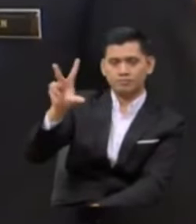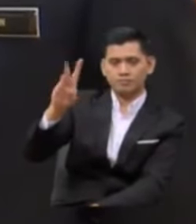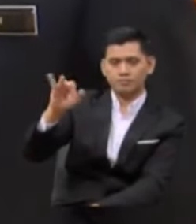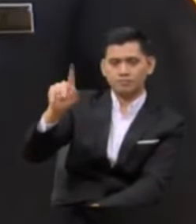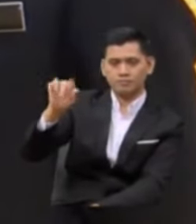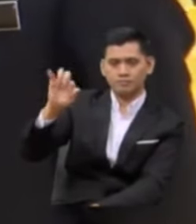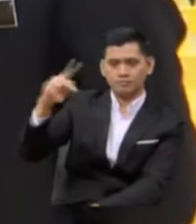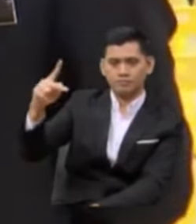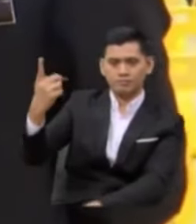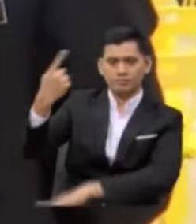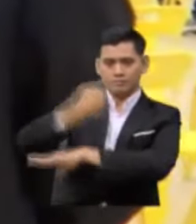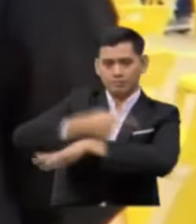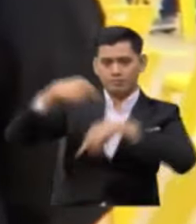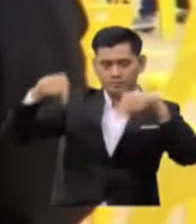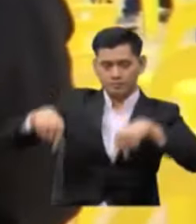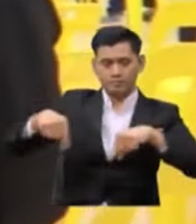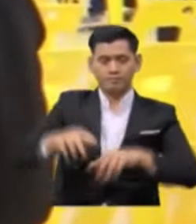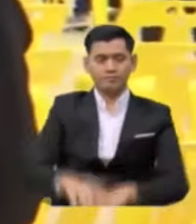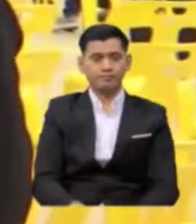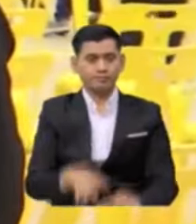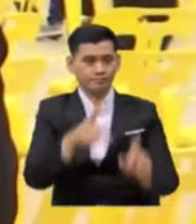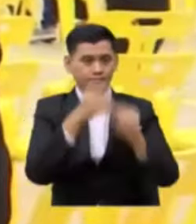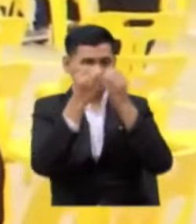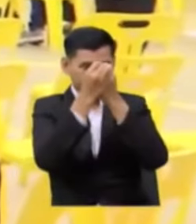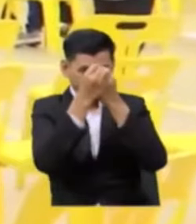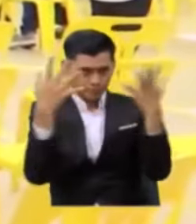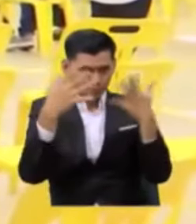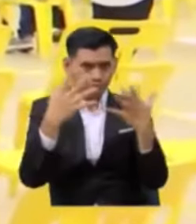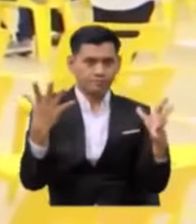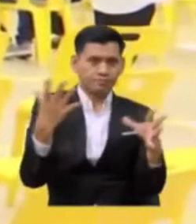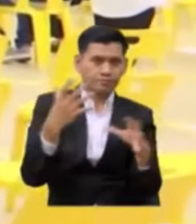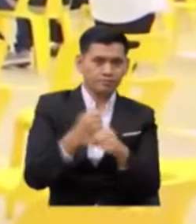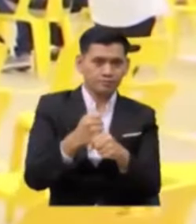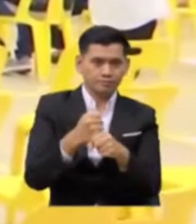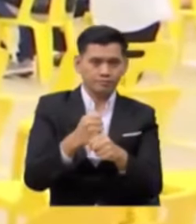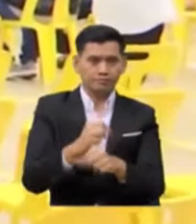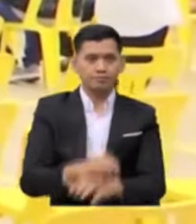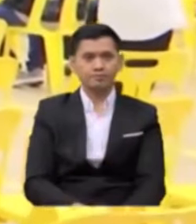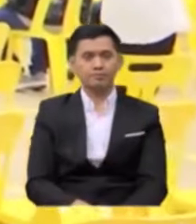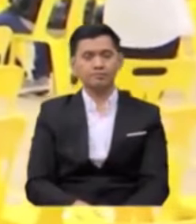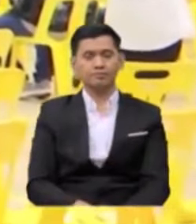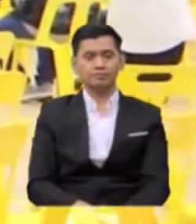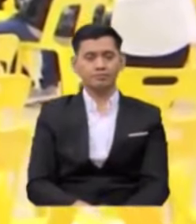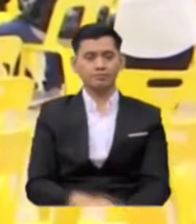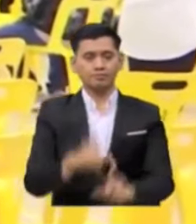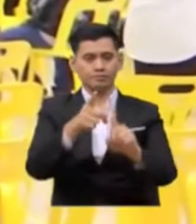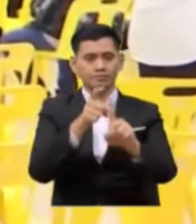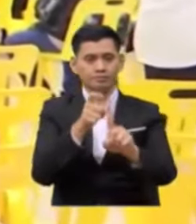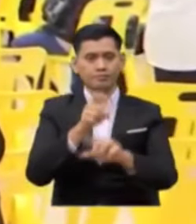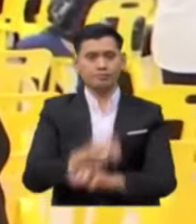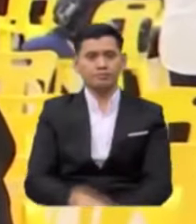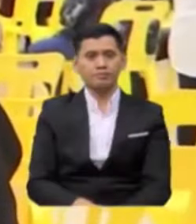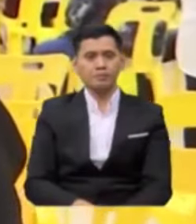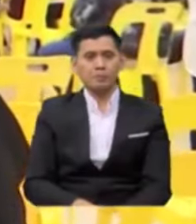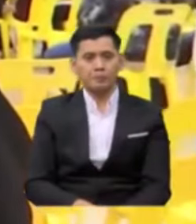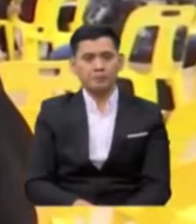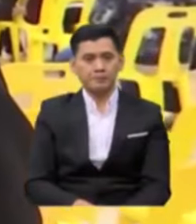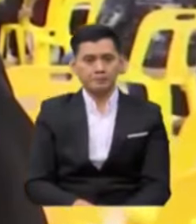hari ini? Okey, berdasarkan maklumat yang diperolehi daripada